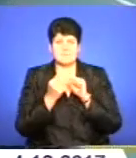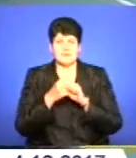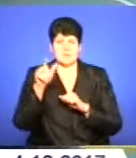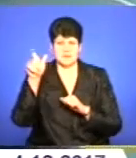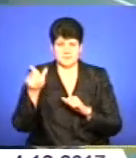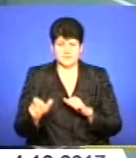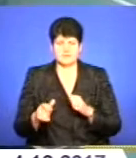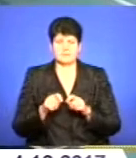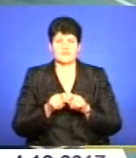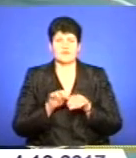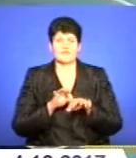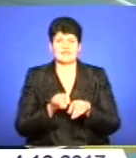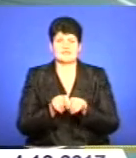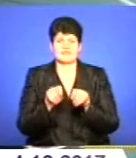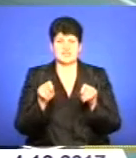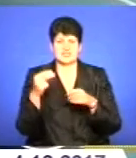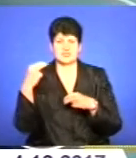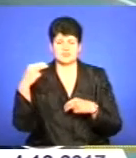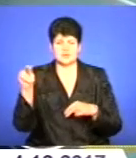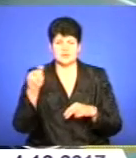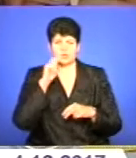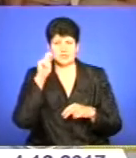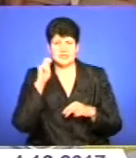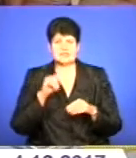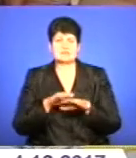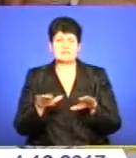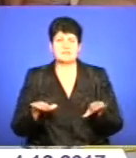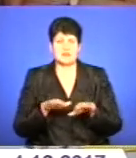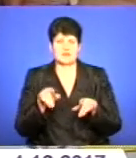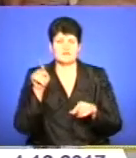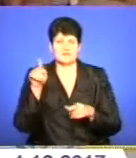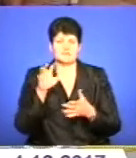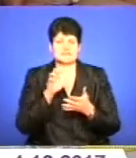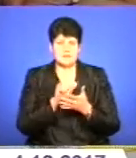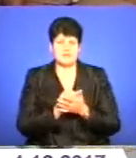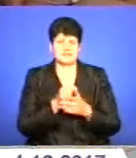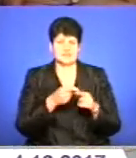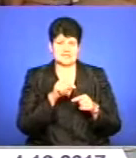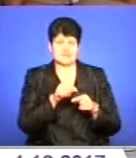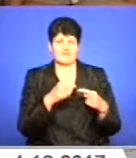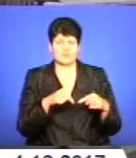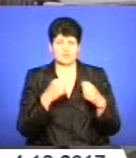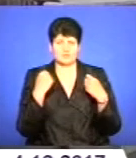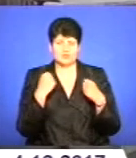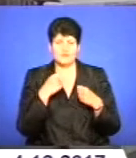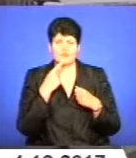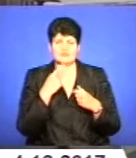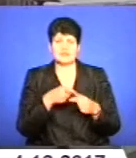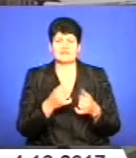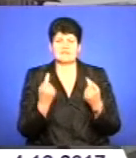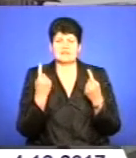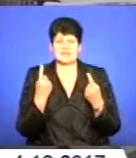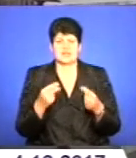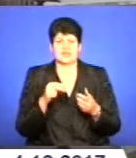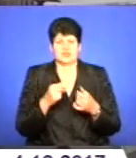провели відкритий чемпіонат міста з плавання, адже Юрій займався цим видом спорту, пригадують побратими воїна. Кажуть, для них велика честь взяти